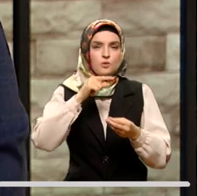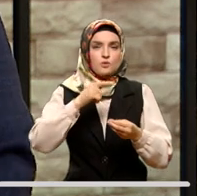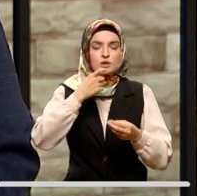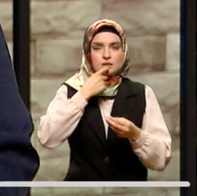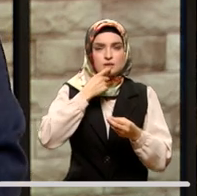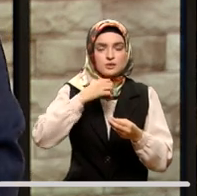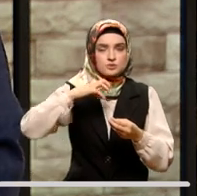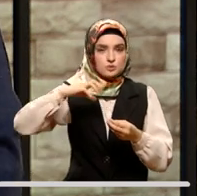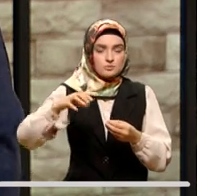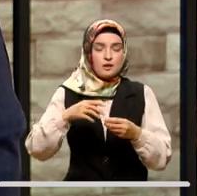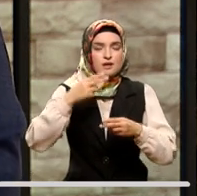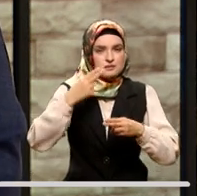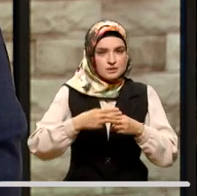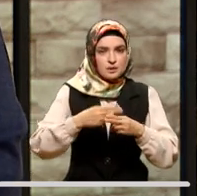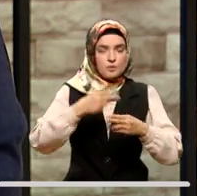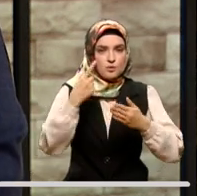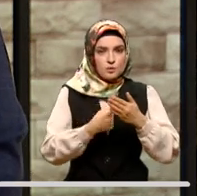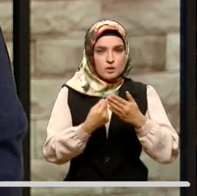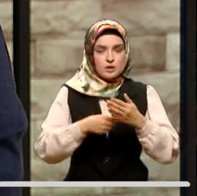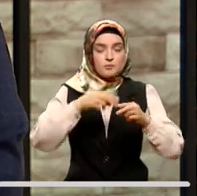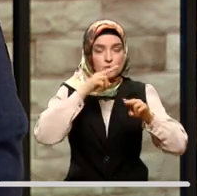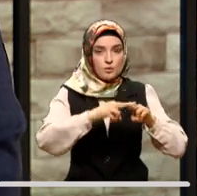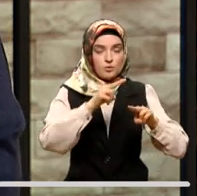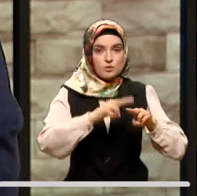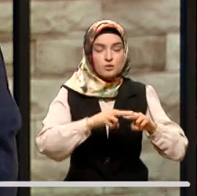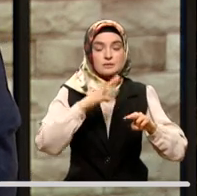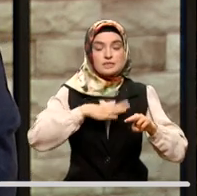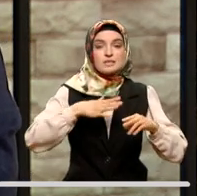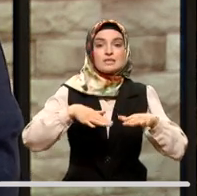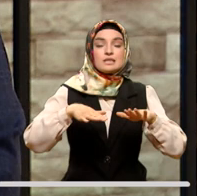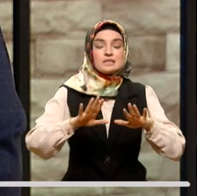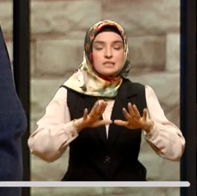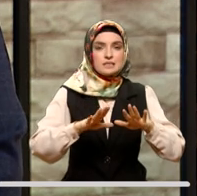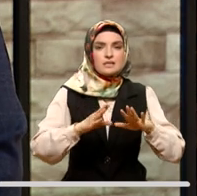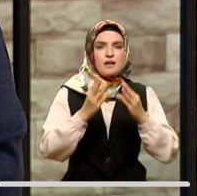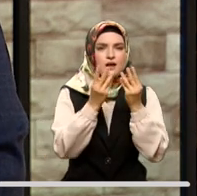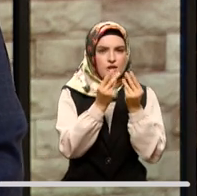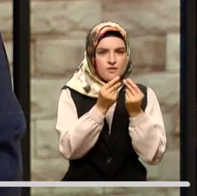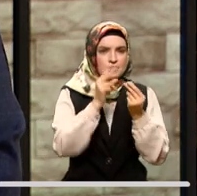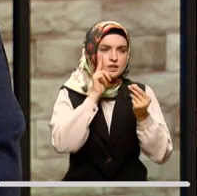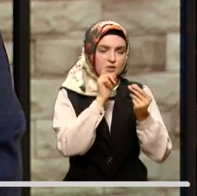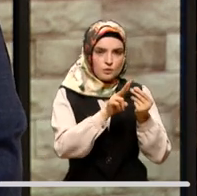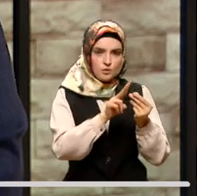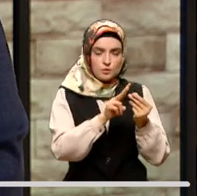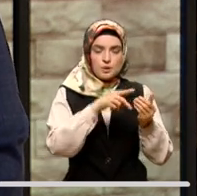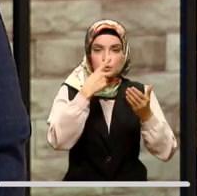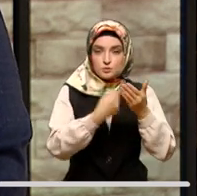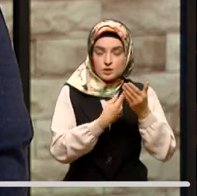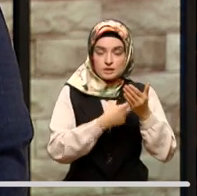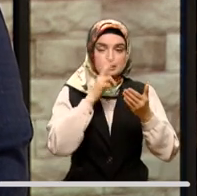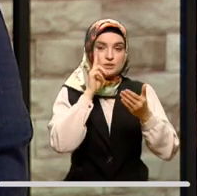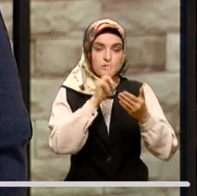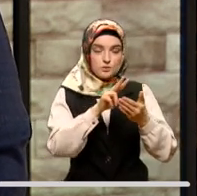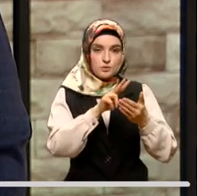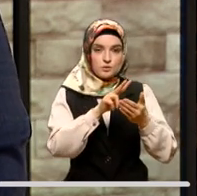bir Kur'an-ı Kerim öğretme arzusu değil. Harflerle tanışıklığını sağlama. Kur'an'a tanışıklığını sağlama. Pedagojik